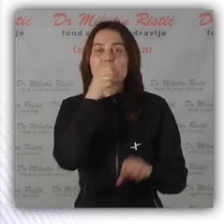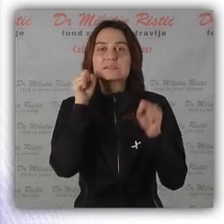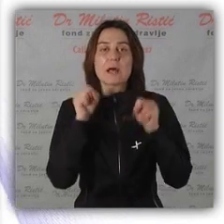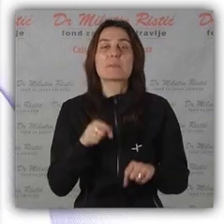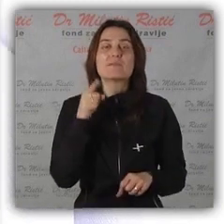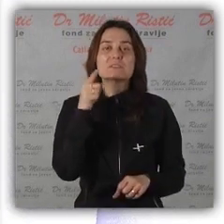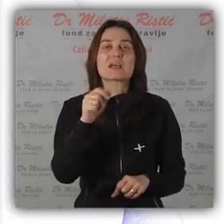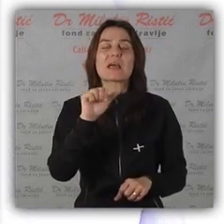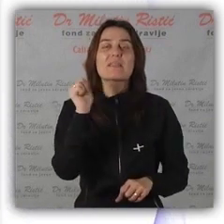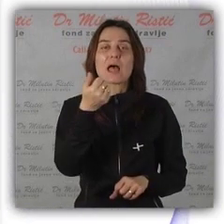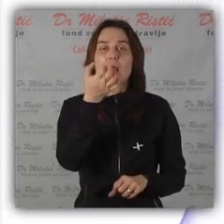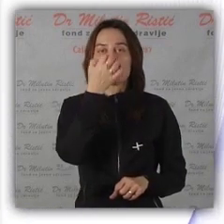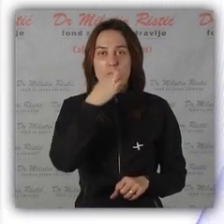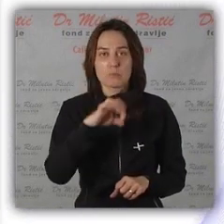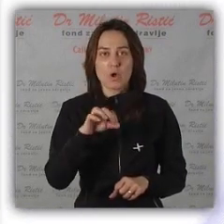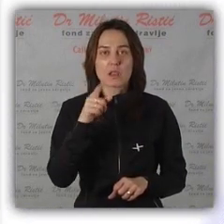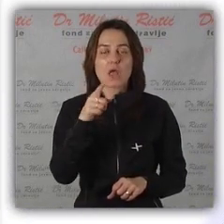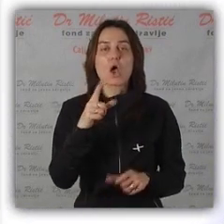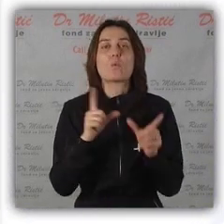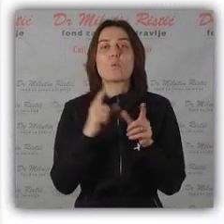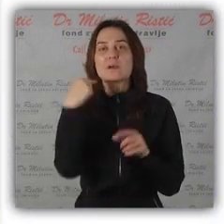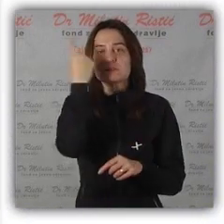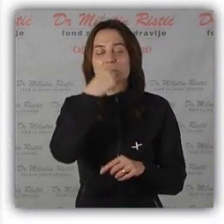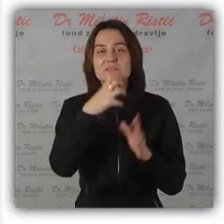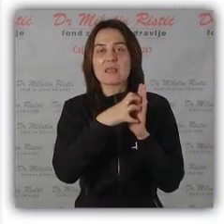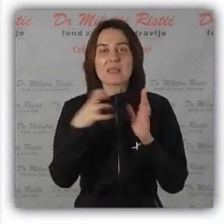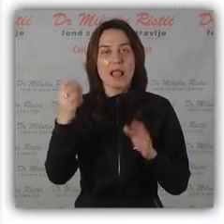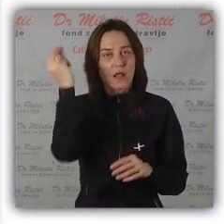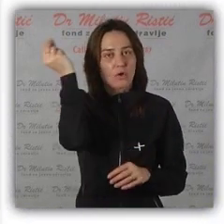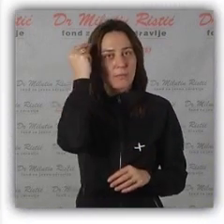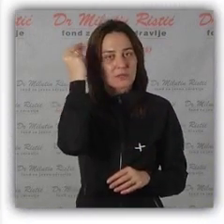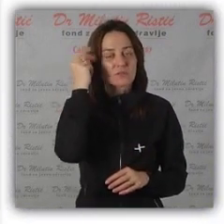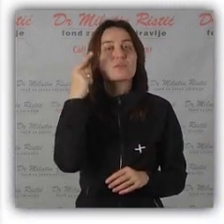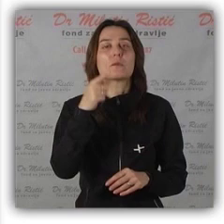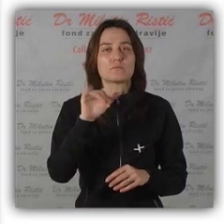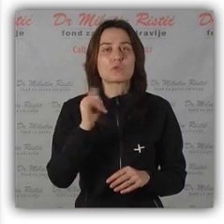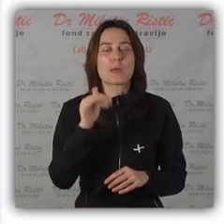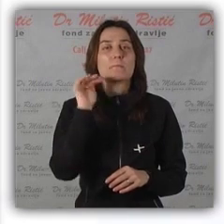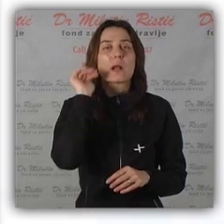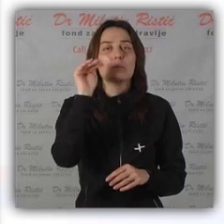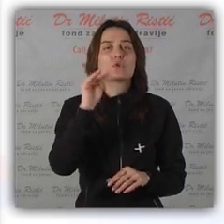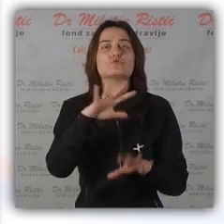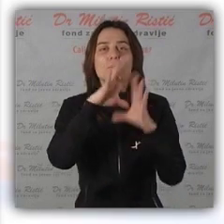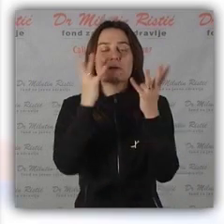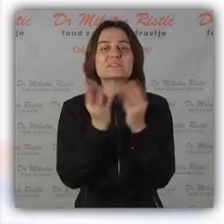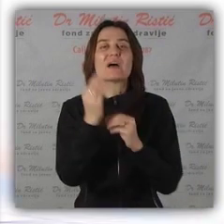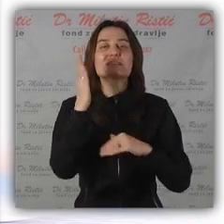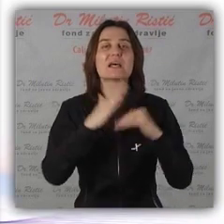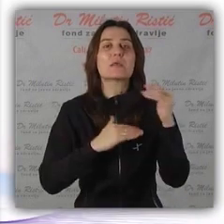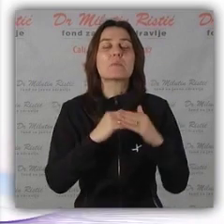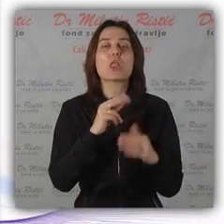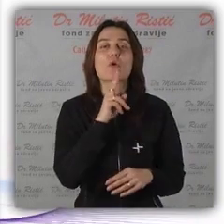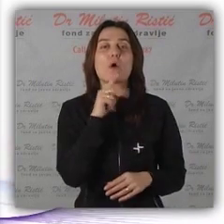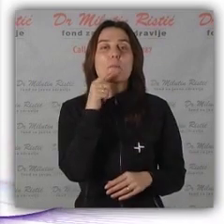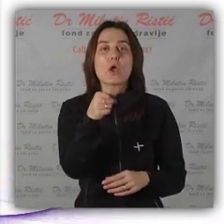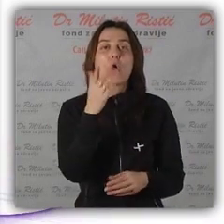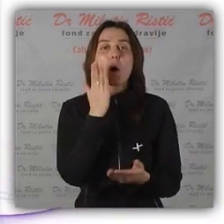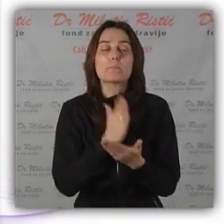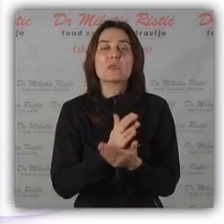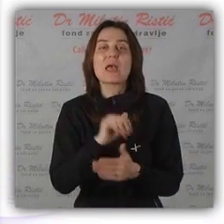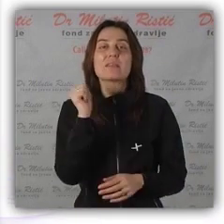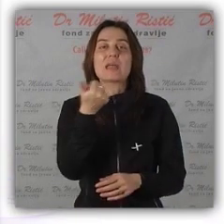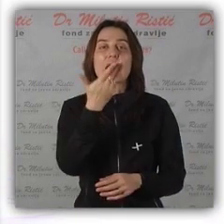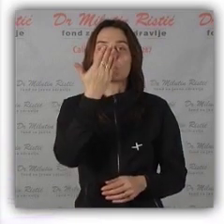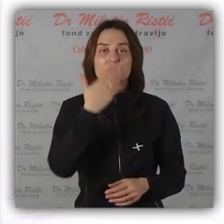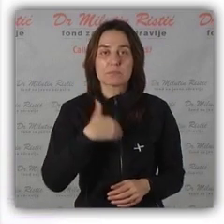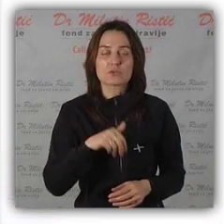i ono što je zapravo za njega najadekvatnije u smislu daljeg obrazovanja, to jest preporučuju mu se zanimanja u kojima bi